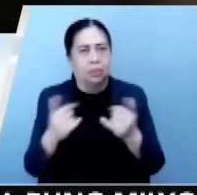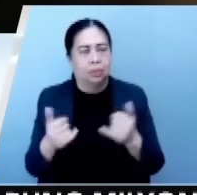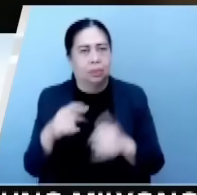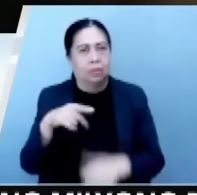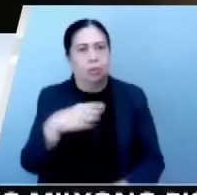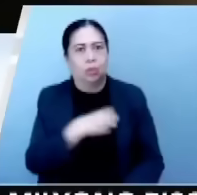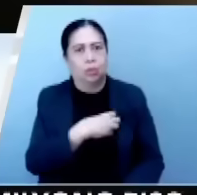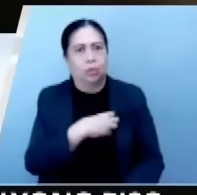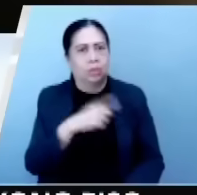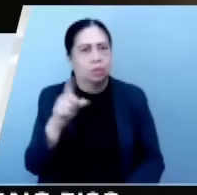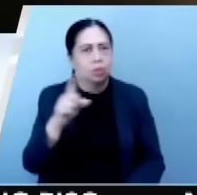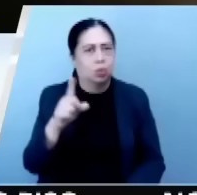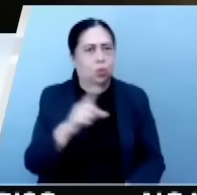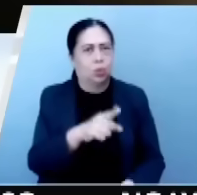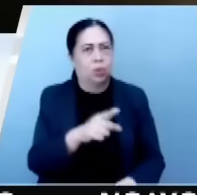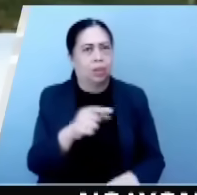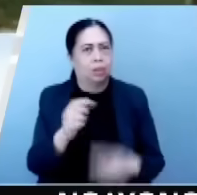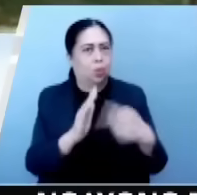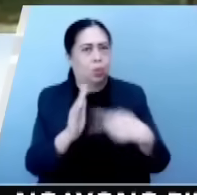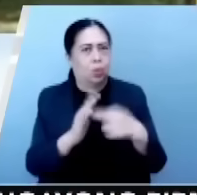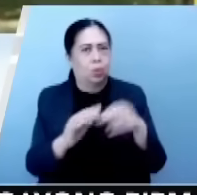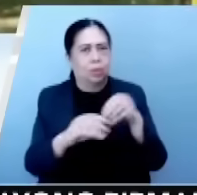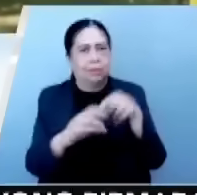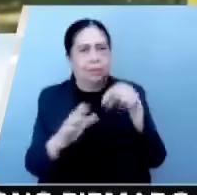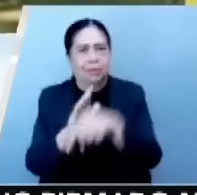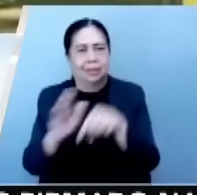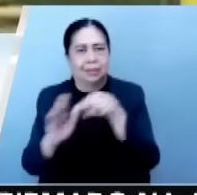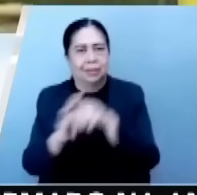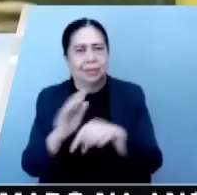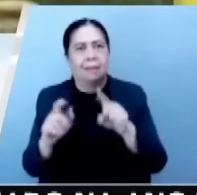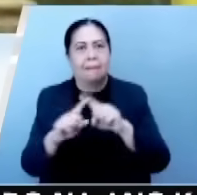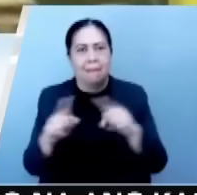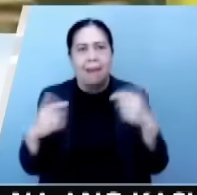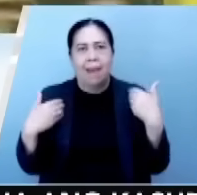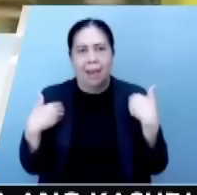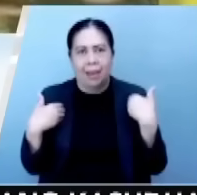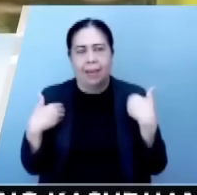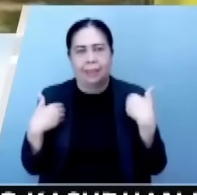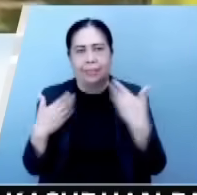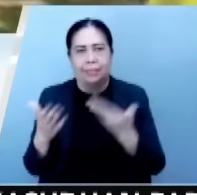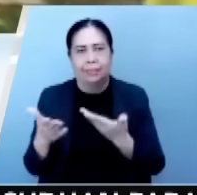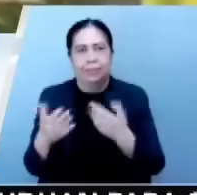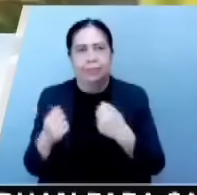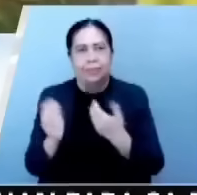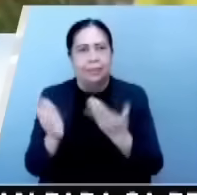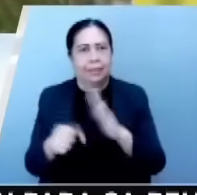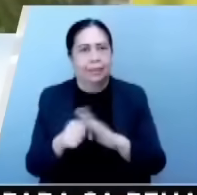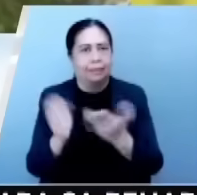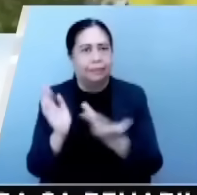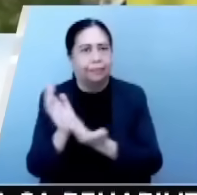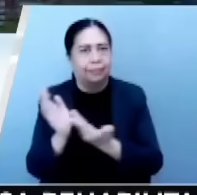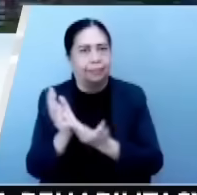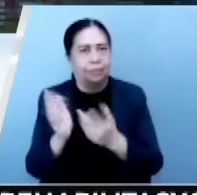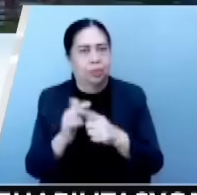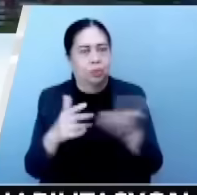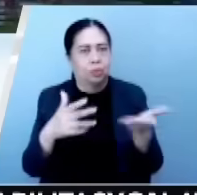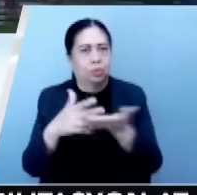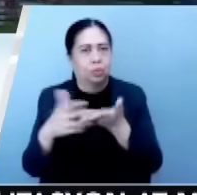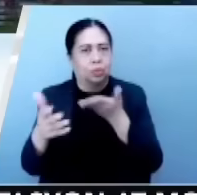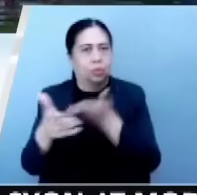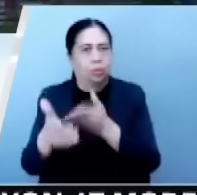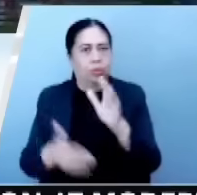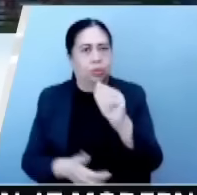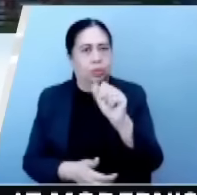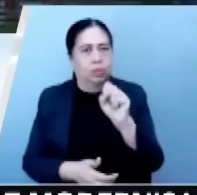ang kani-kanilang papel sa pagpatay sa mag-ina. Pero meron na raw silang hawak na sapat na ebidensya para magsampa ng kaso. Isang tinitingnan